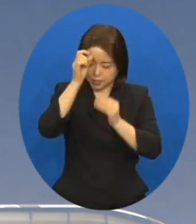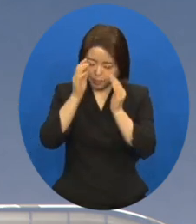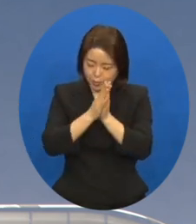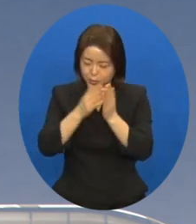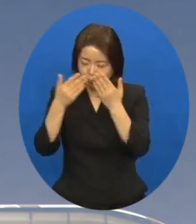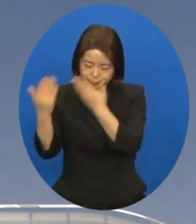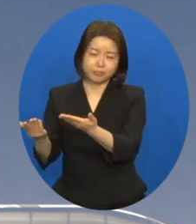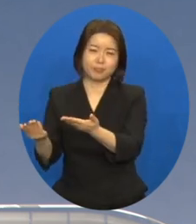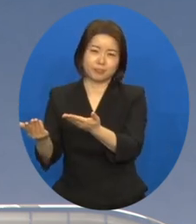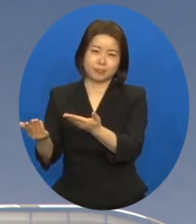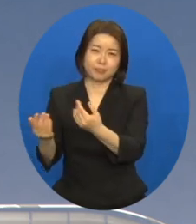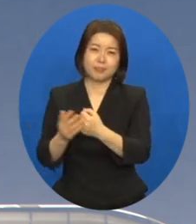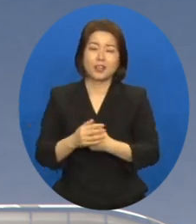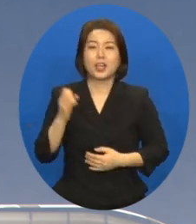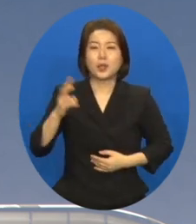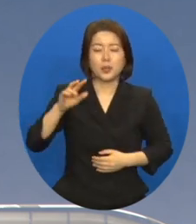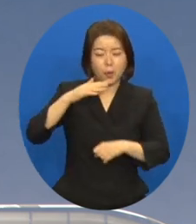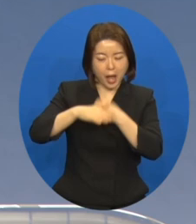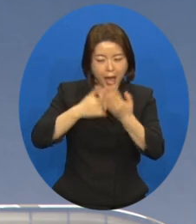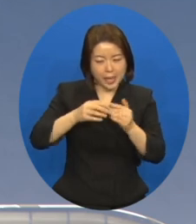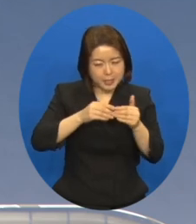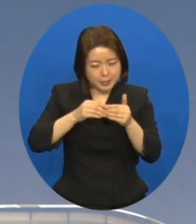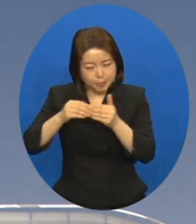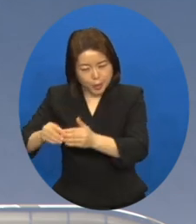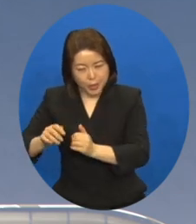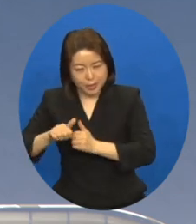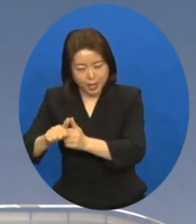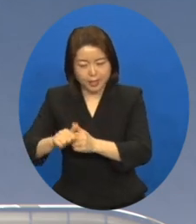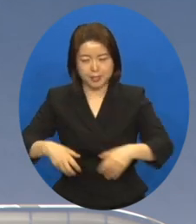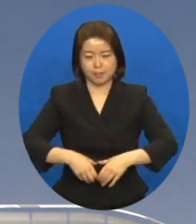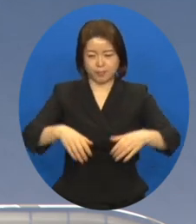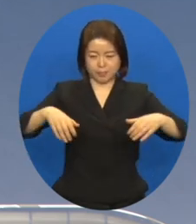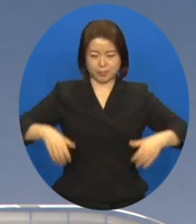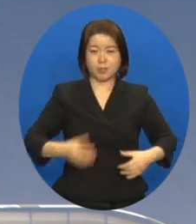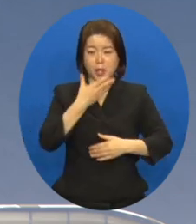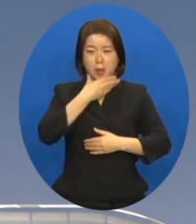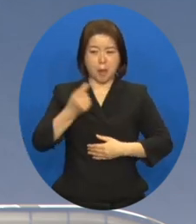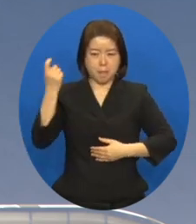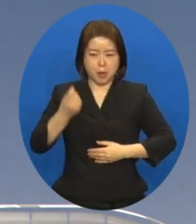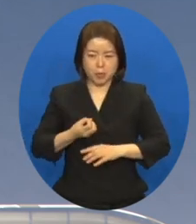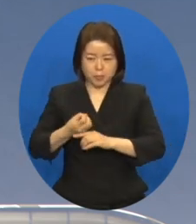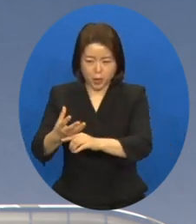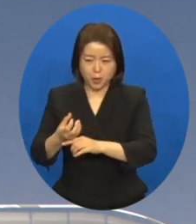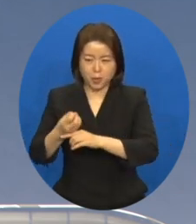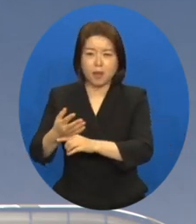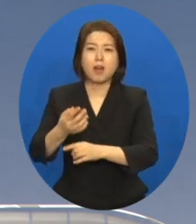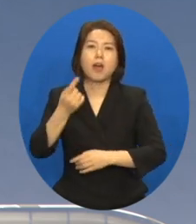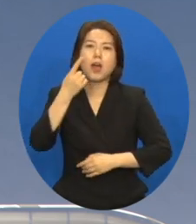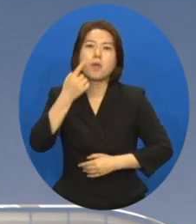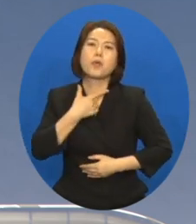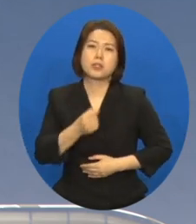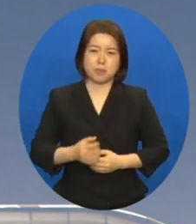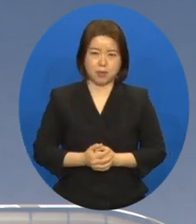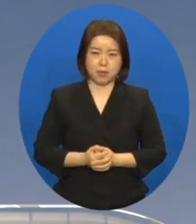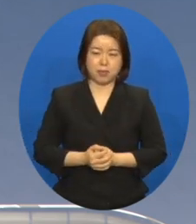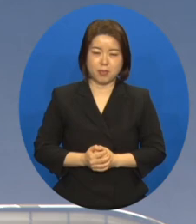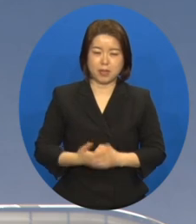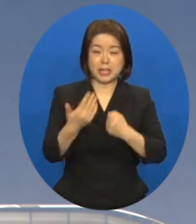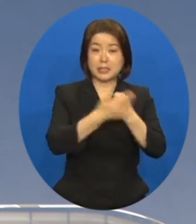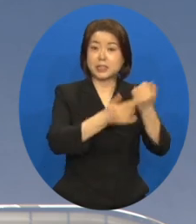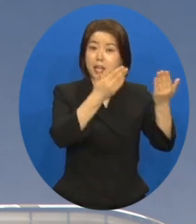기도하겠다. 그리고 하나님이 인도하심을 따라서 담대하게 복음을 전해보겠다. 은혜